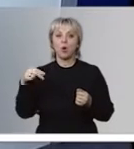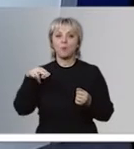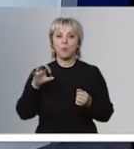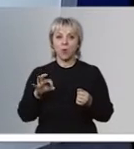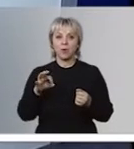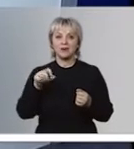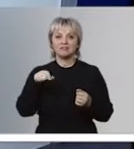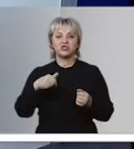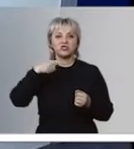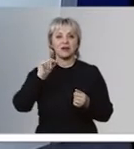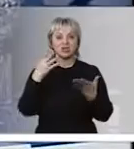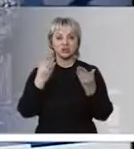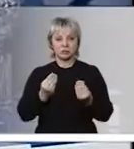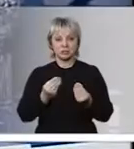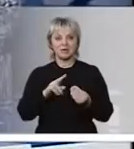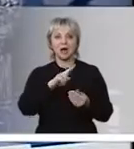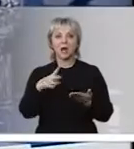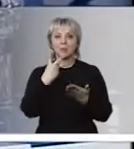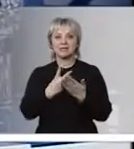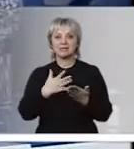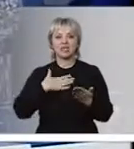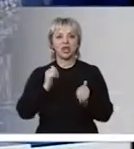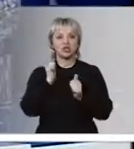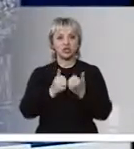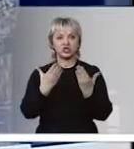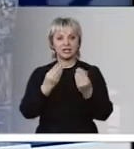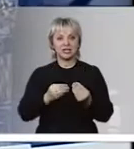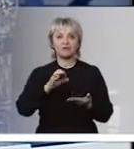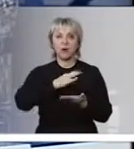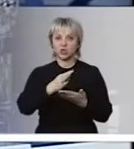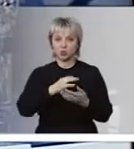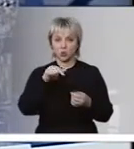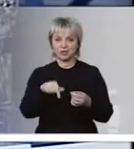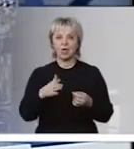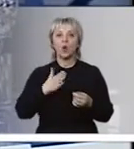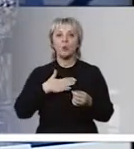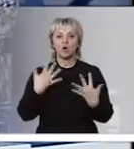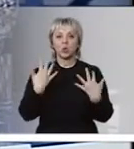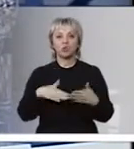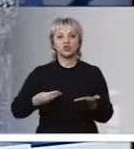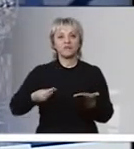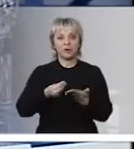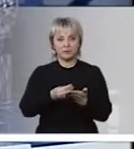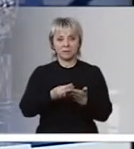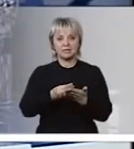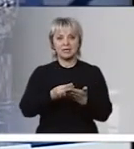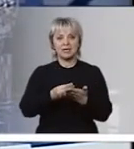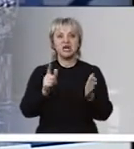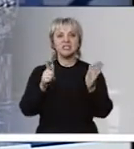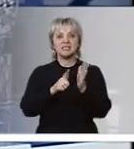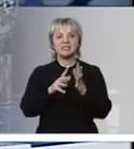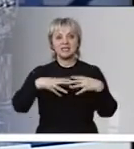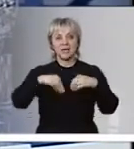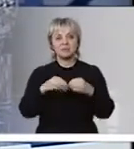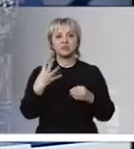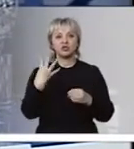по... Вот вчерашний день, как показал наш ежедневный мониторинг, мы уже выплатили